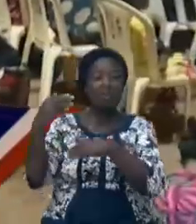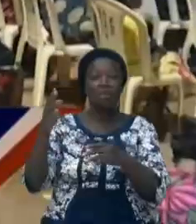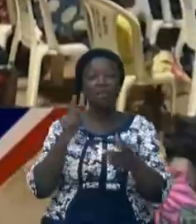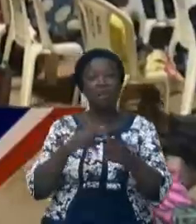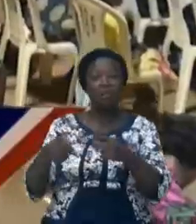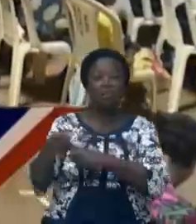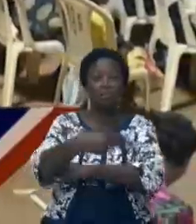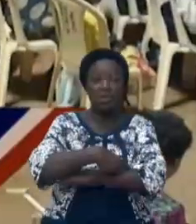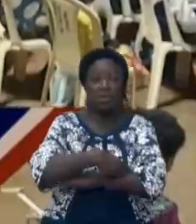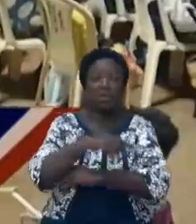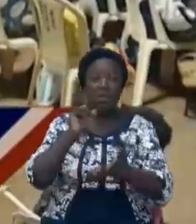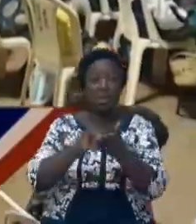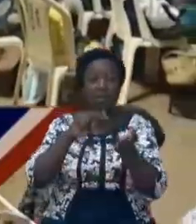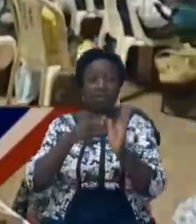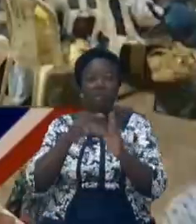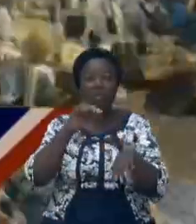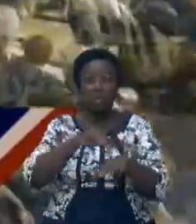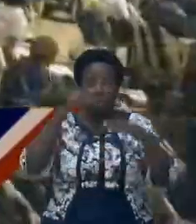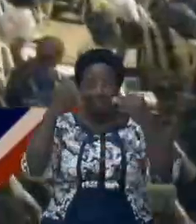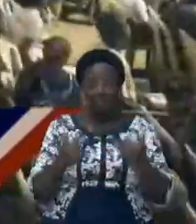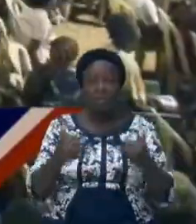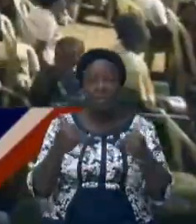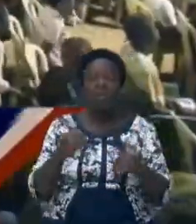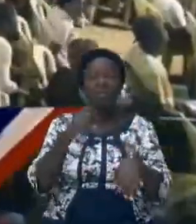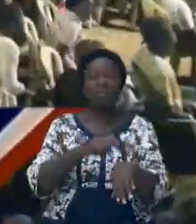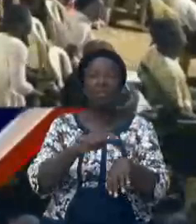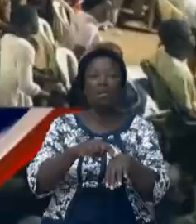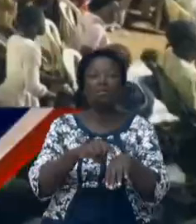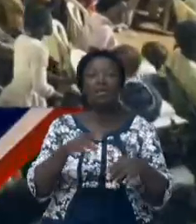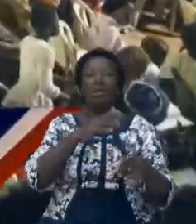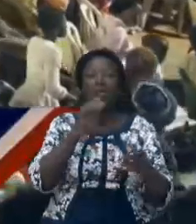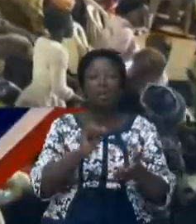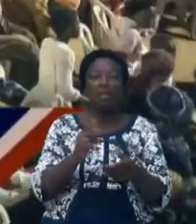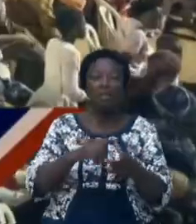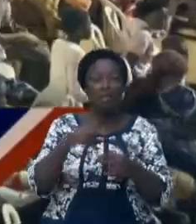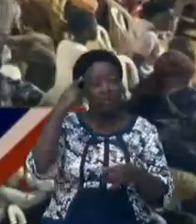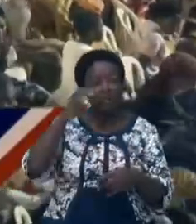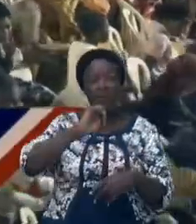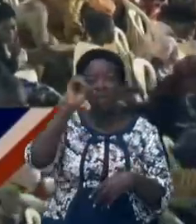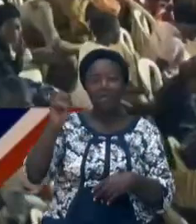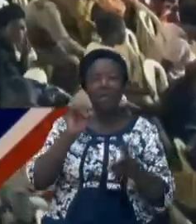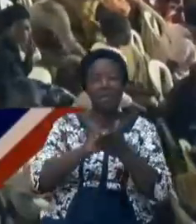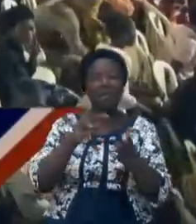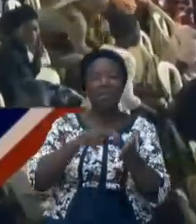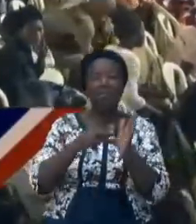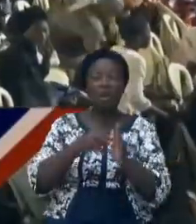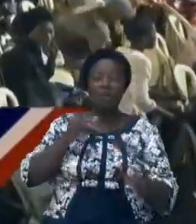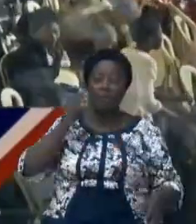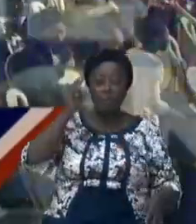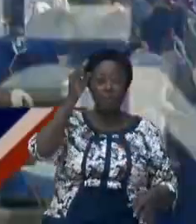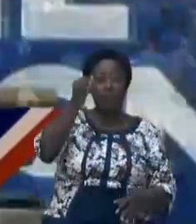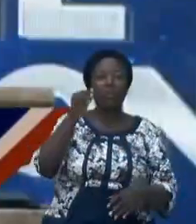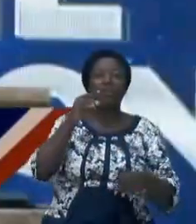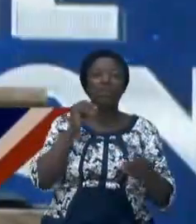passé aujourd'hui samedi au présent et ensuite pour toujours